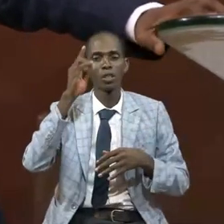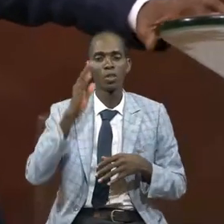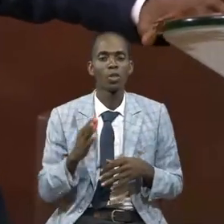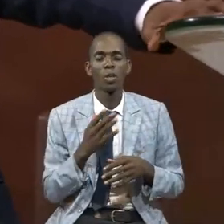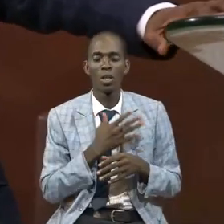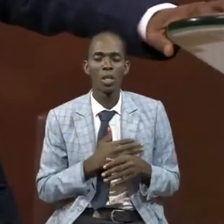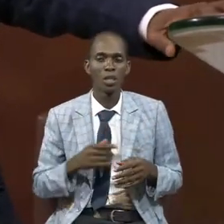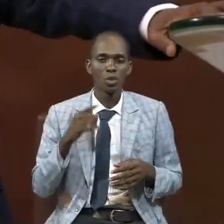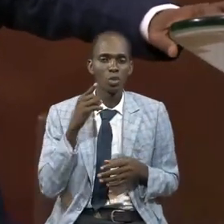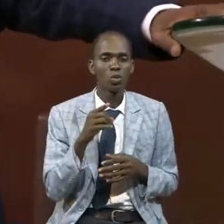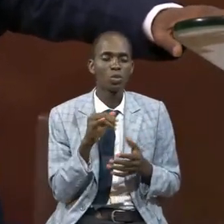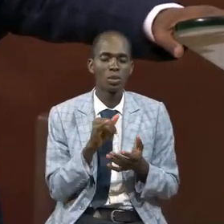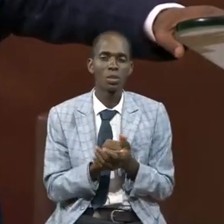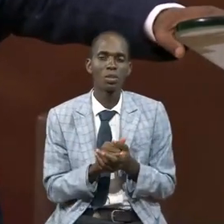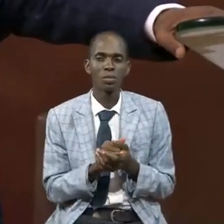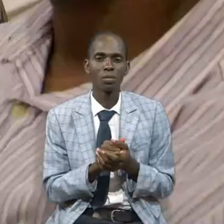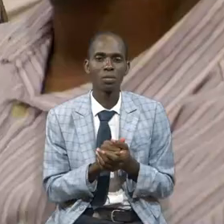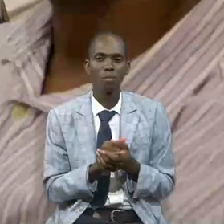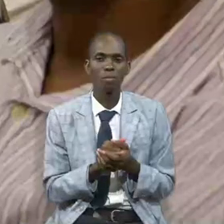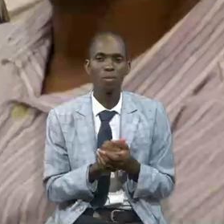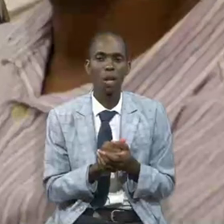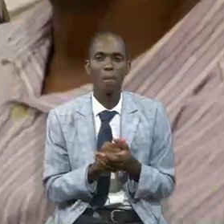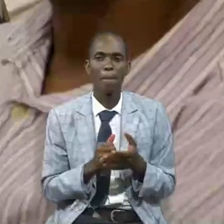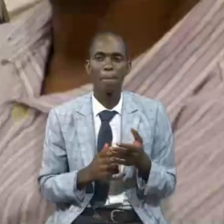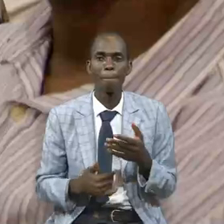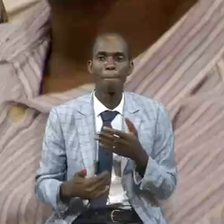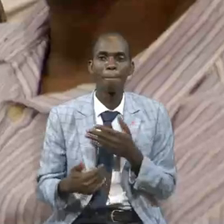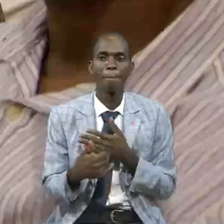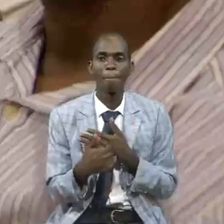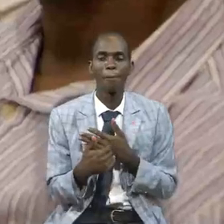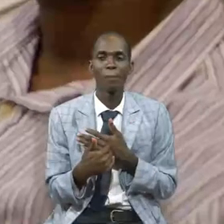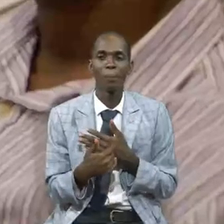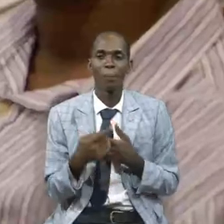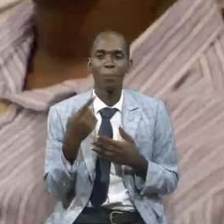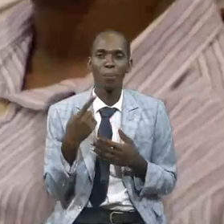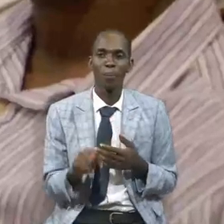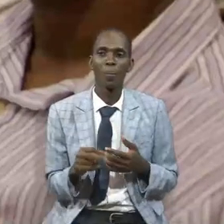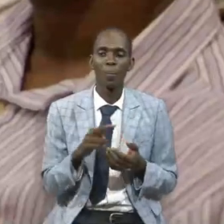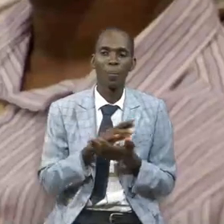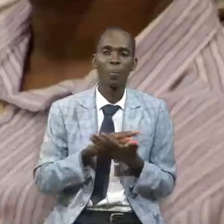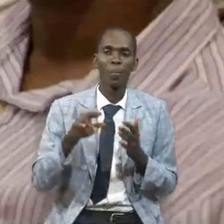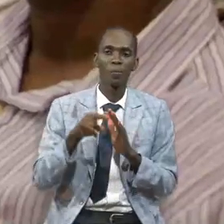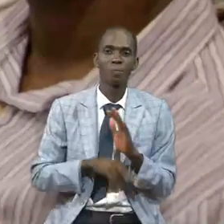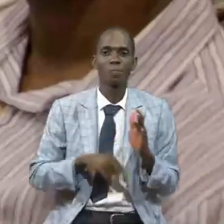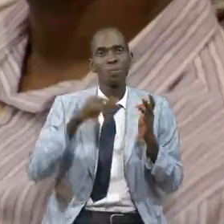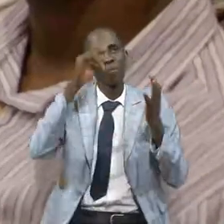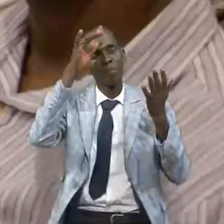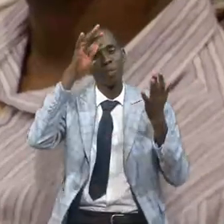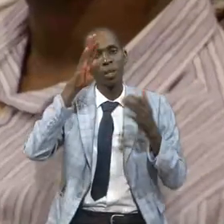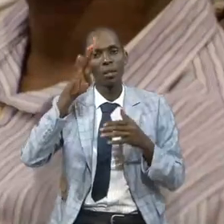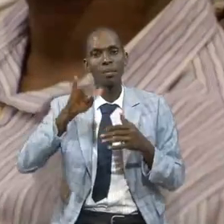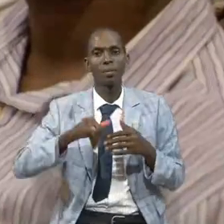sa justice, et sa justice est loin de celle que